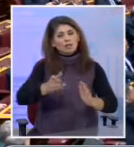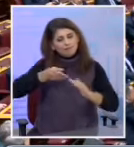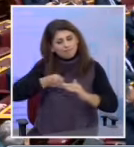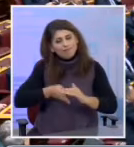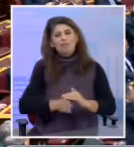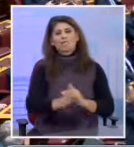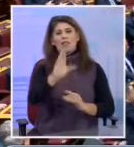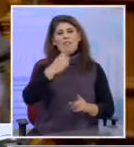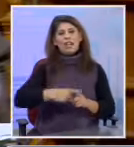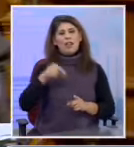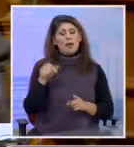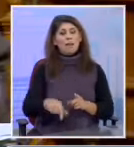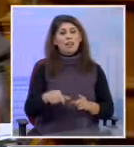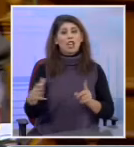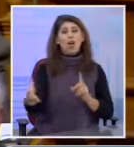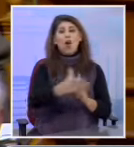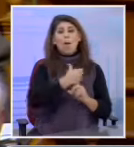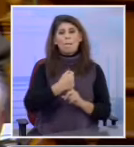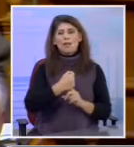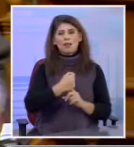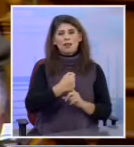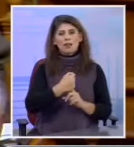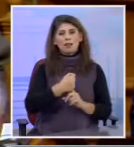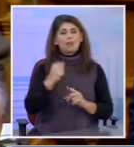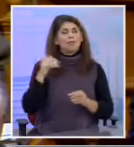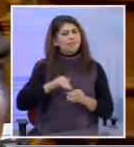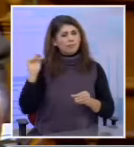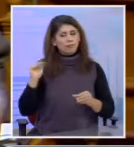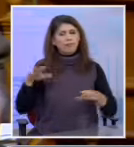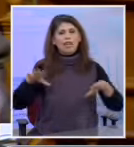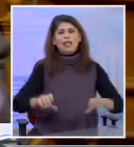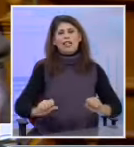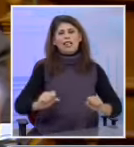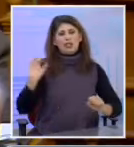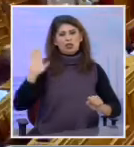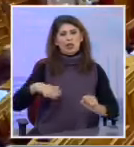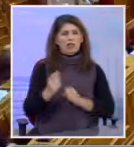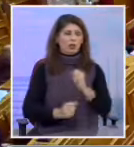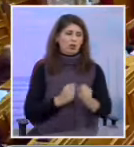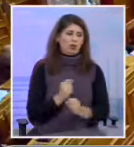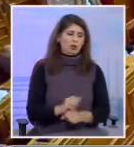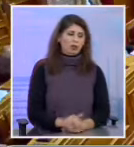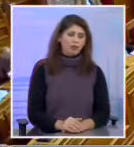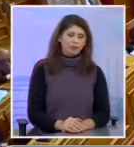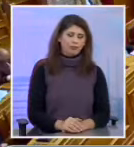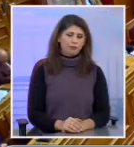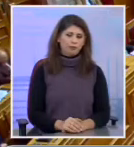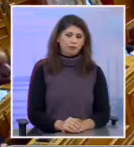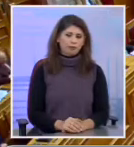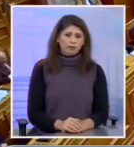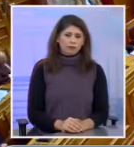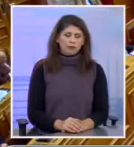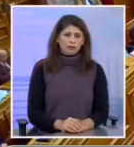επιτέλους ο τόπος από αυτή την ομοιρία και την άρση κυριαρχίας των τελευταίων ετών. Τέλος, σε